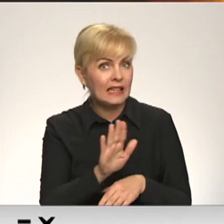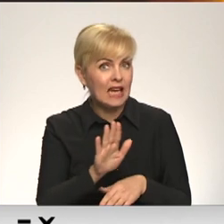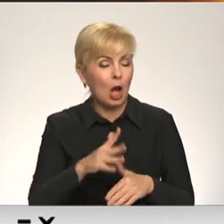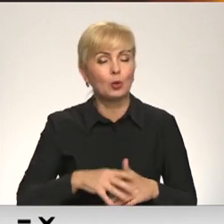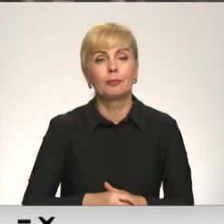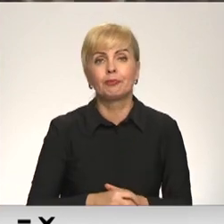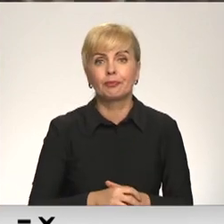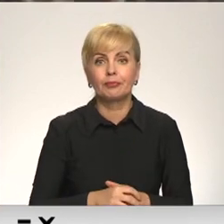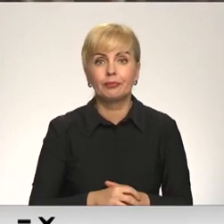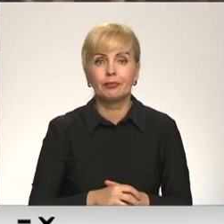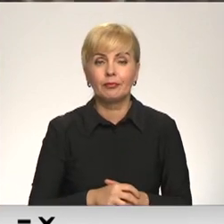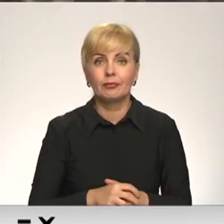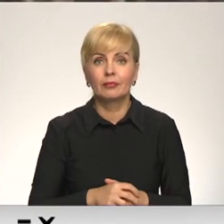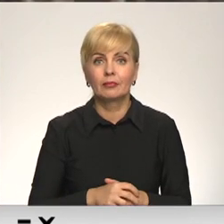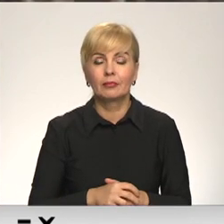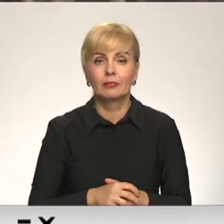Freidenfelds.